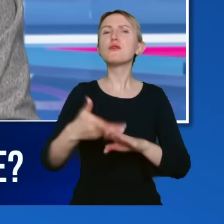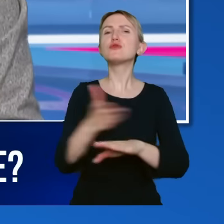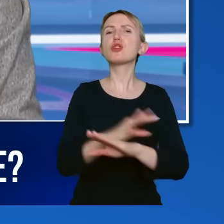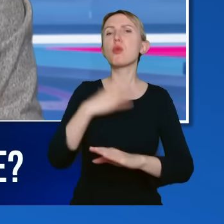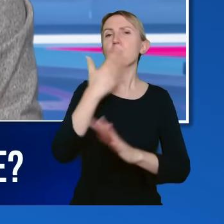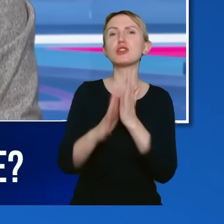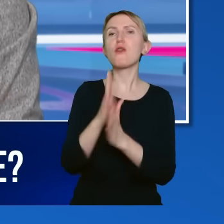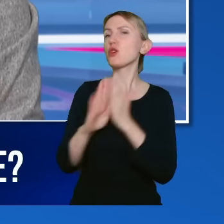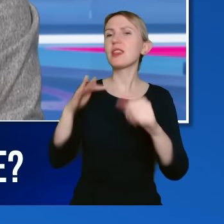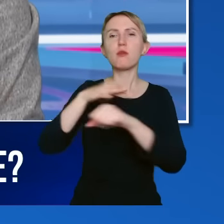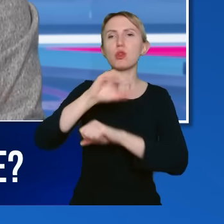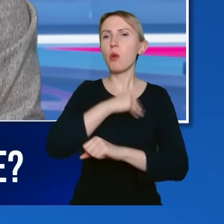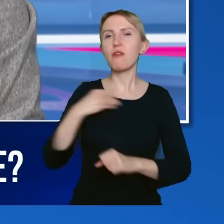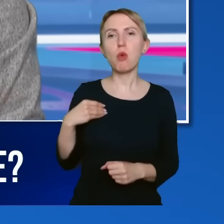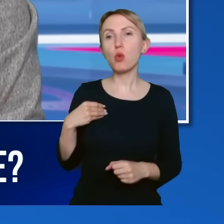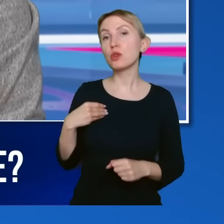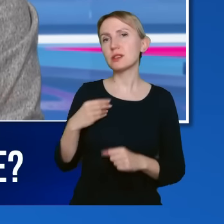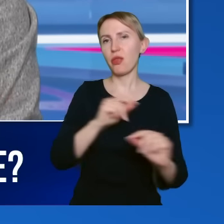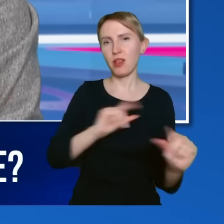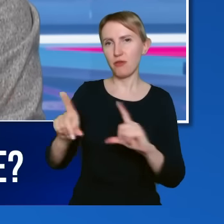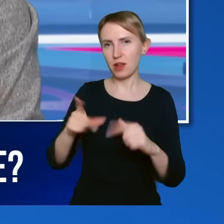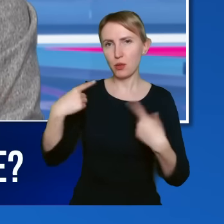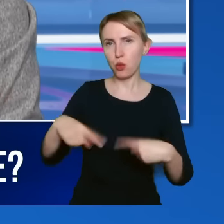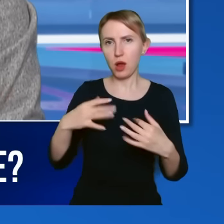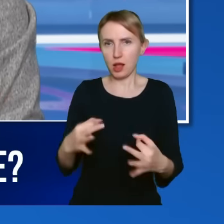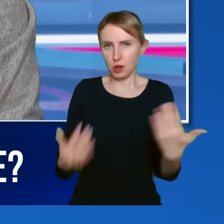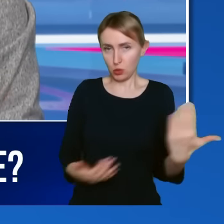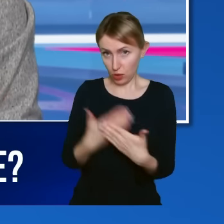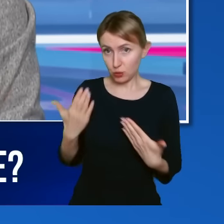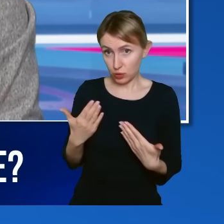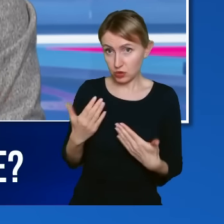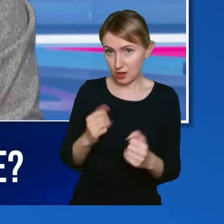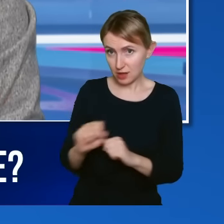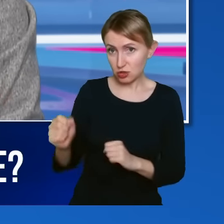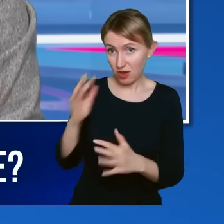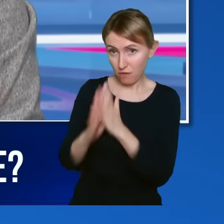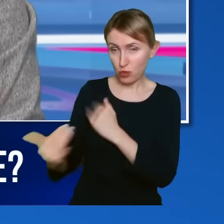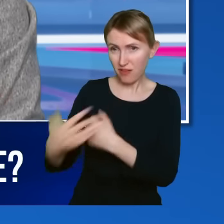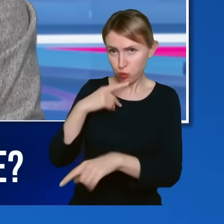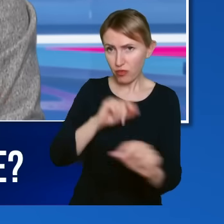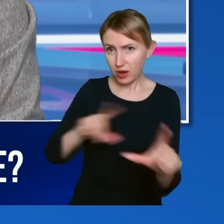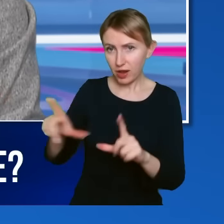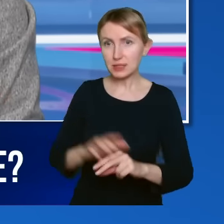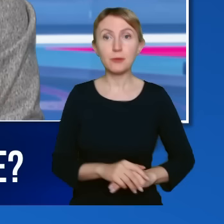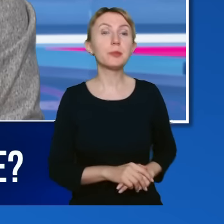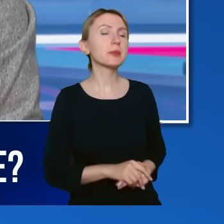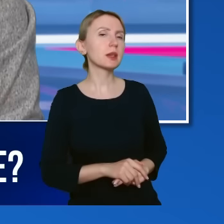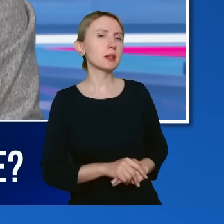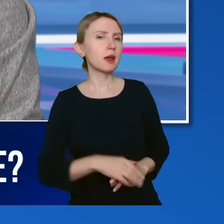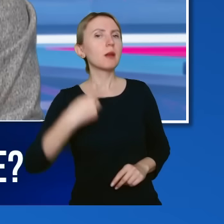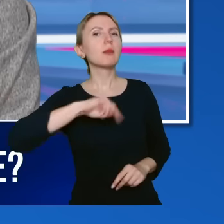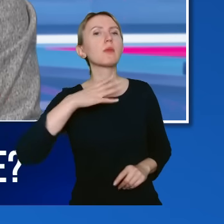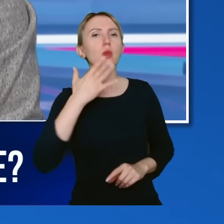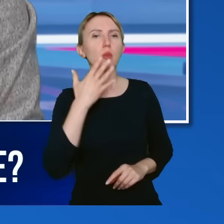nie wpłynęła w Polsce na inflację. A teraz okazuje się, że to wojna jednak panie miała doktor, znaczenie. Mówiliśmy, że